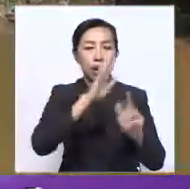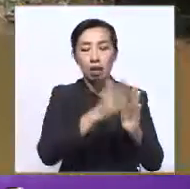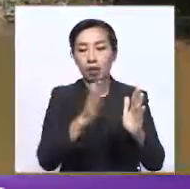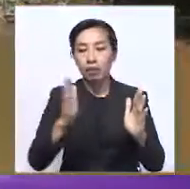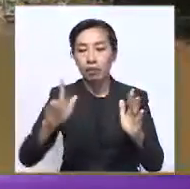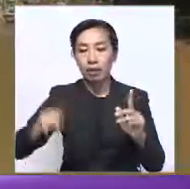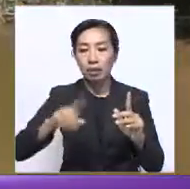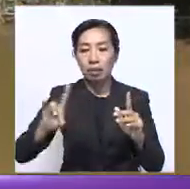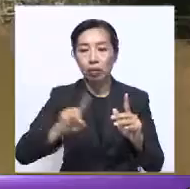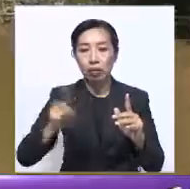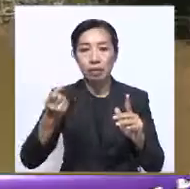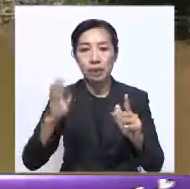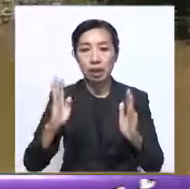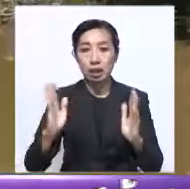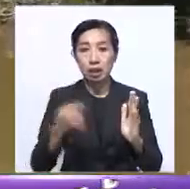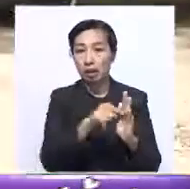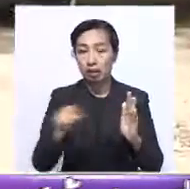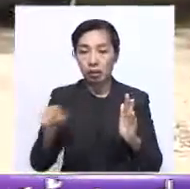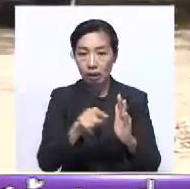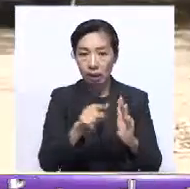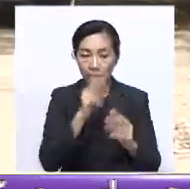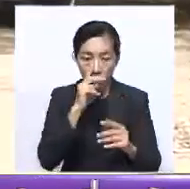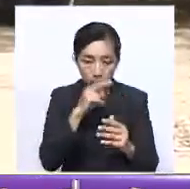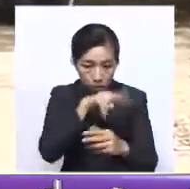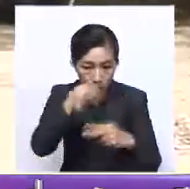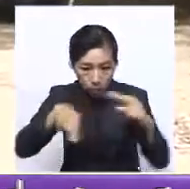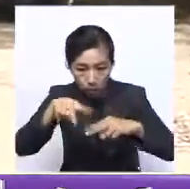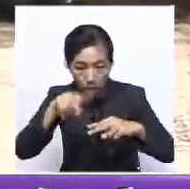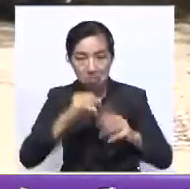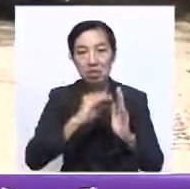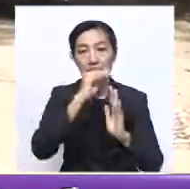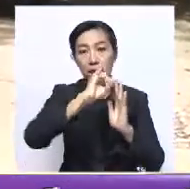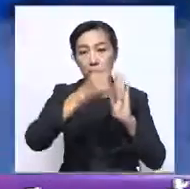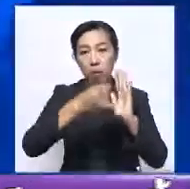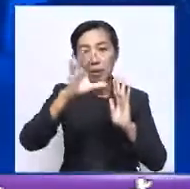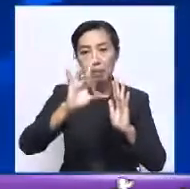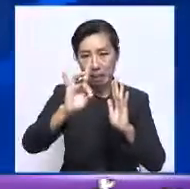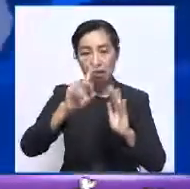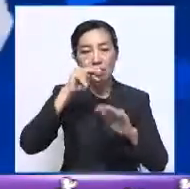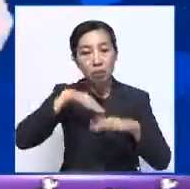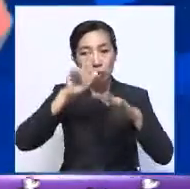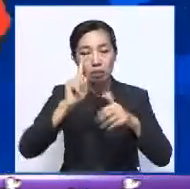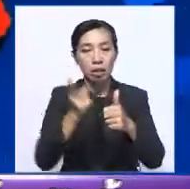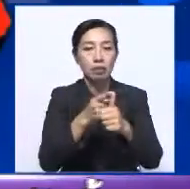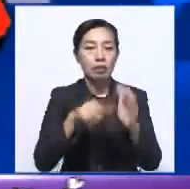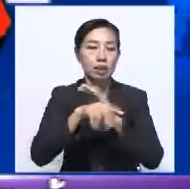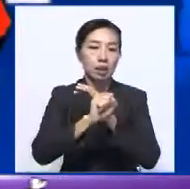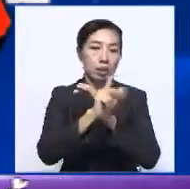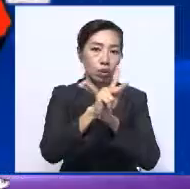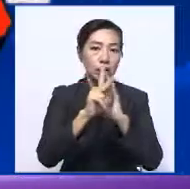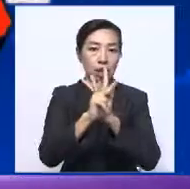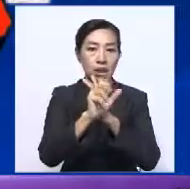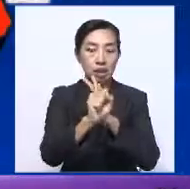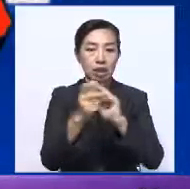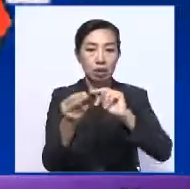14สิงหาคมที่ผ่านมานะคะยังคงมีสถานการณ์ใน8จังหวัดค่ะก็คือสกลนครกาฬสินธุ์นคร